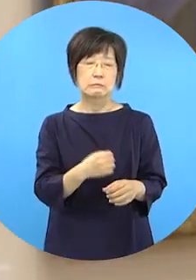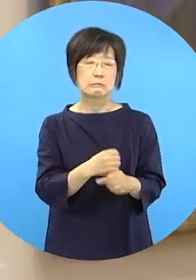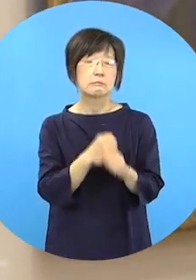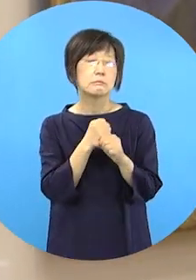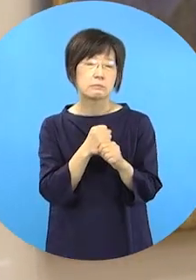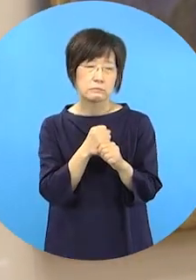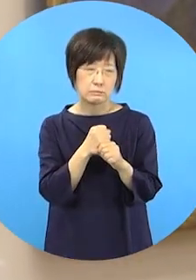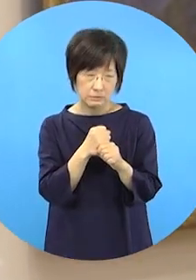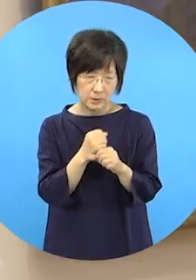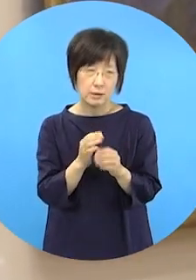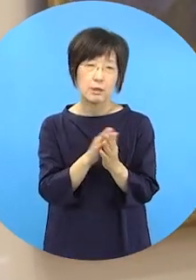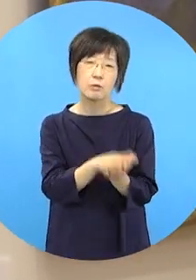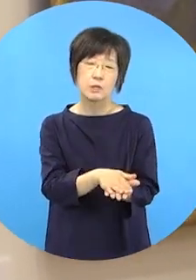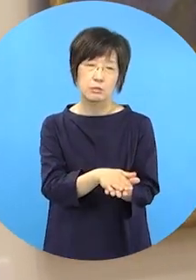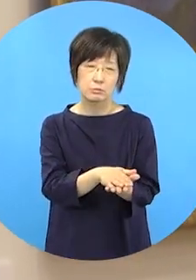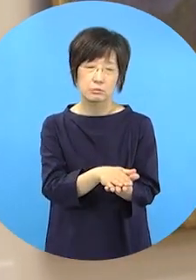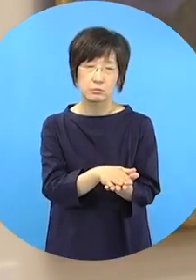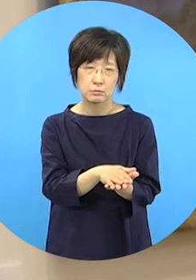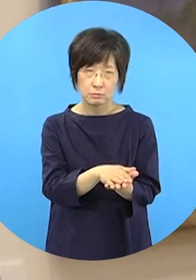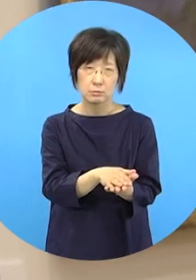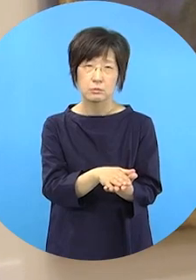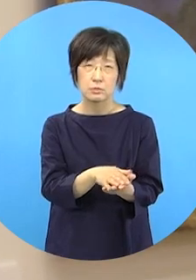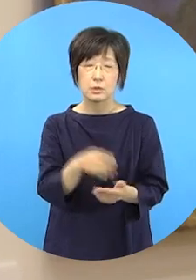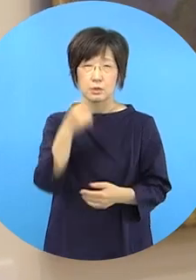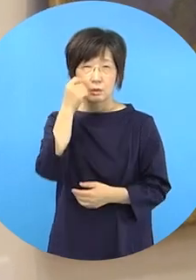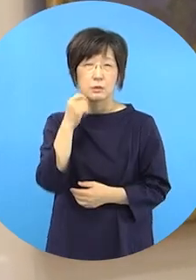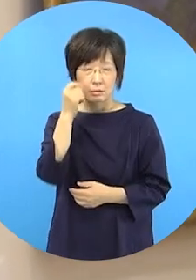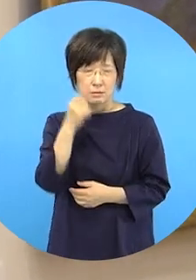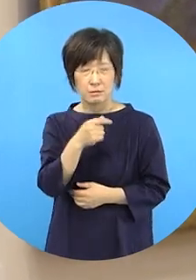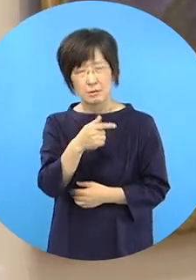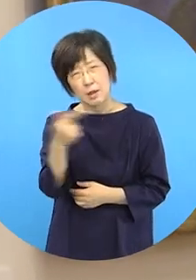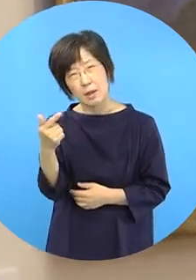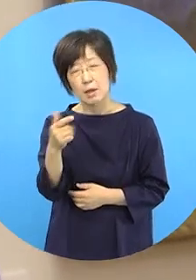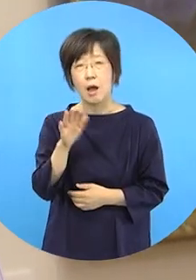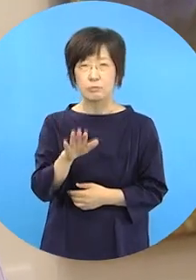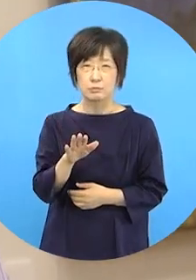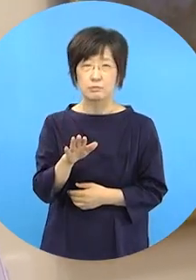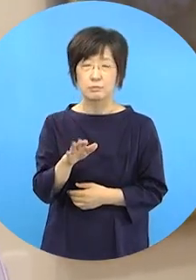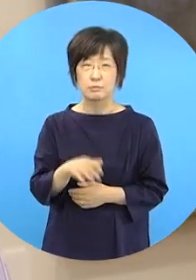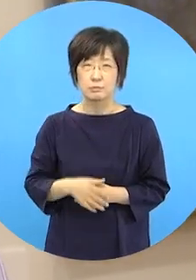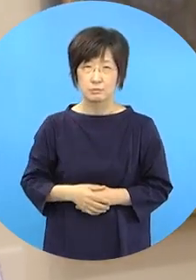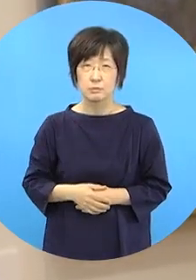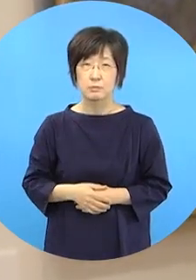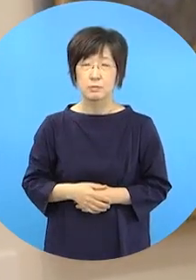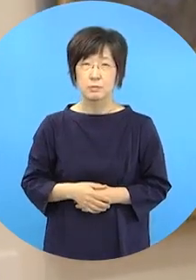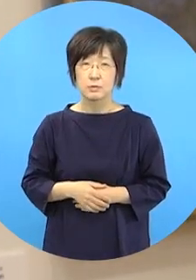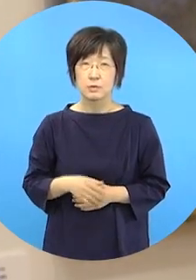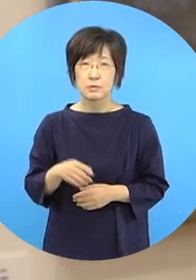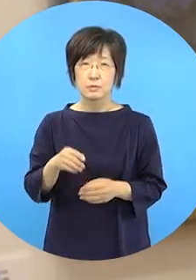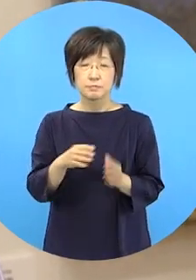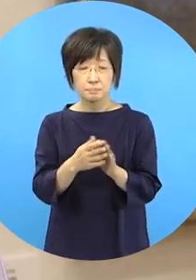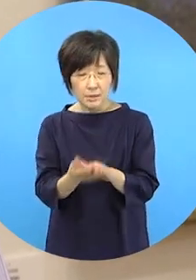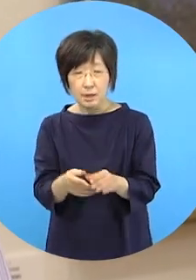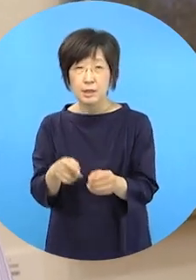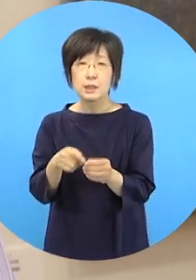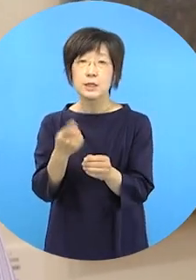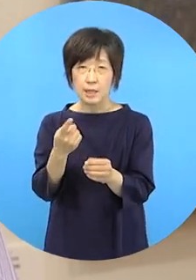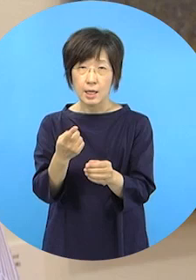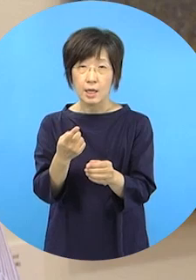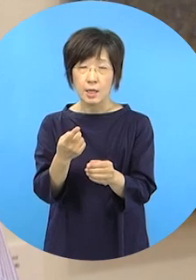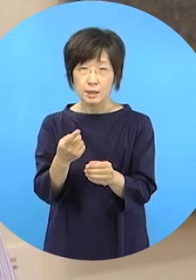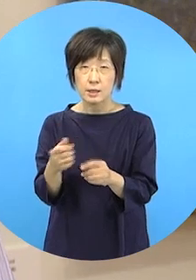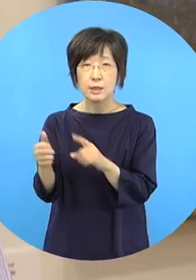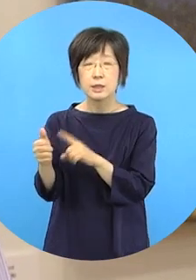中に、まあ、自ら命を絶ってしまう大きな別れを経験するんです。でそこを契機として、木田金次